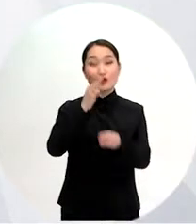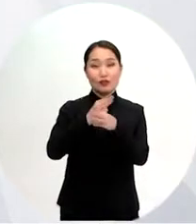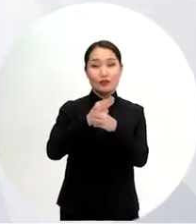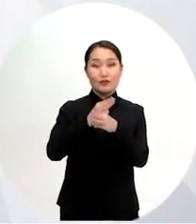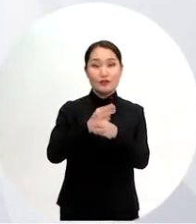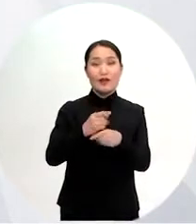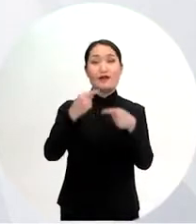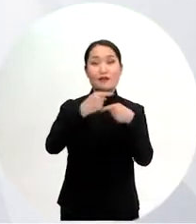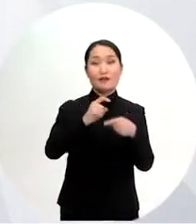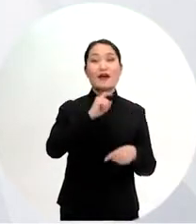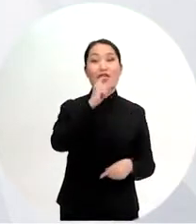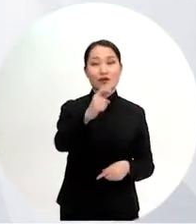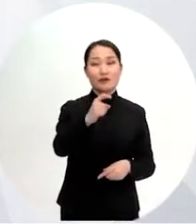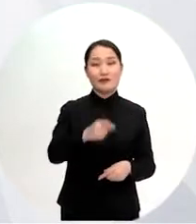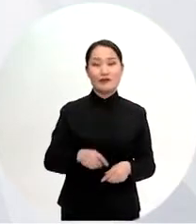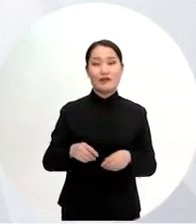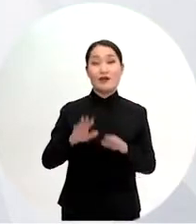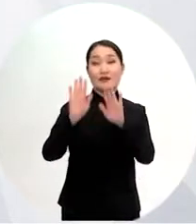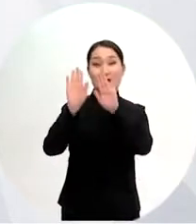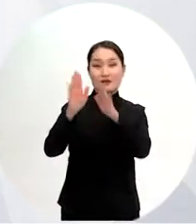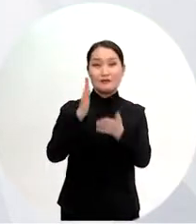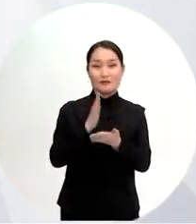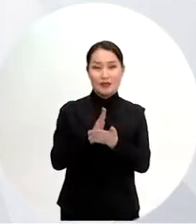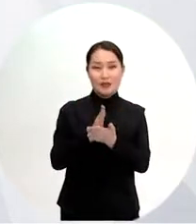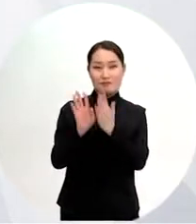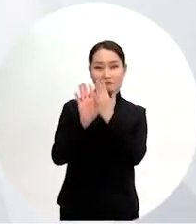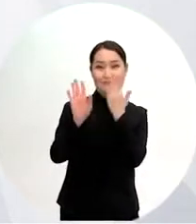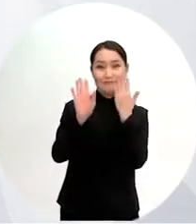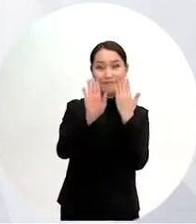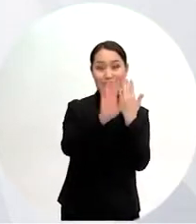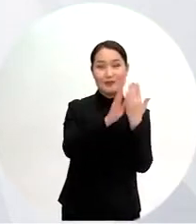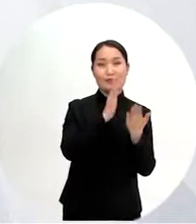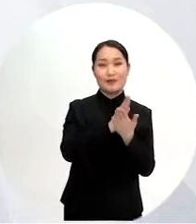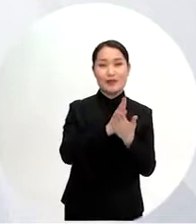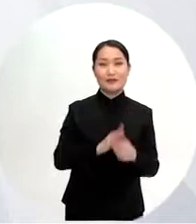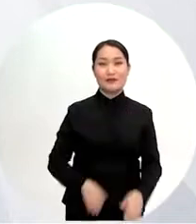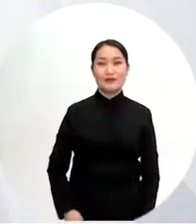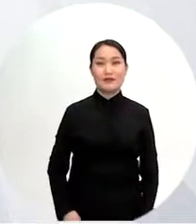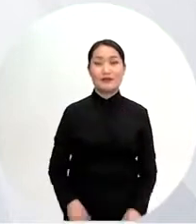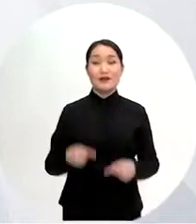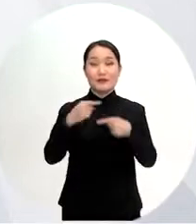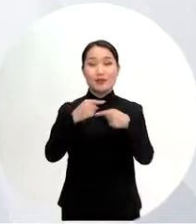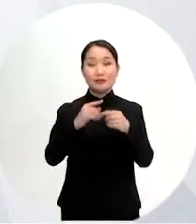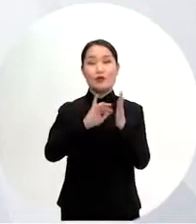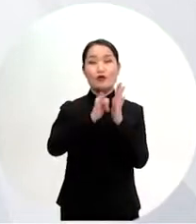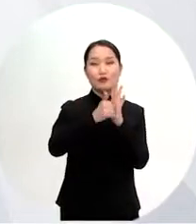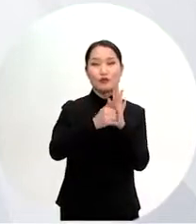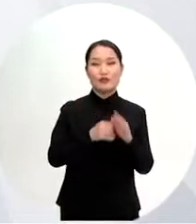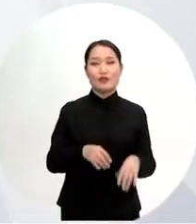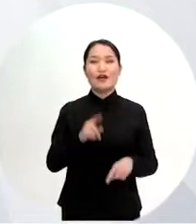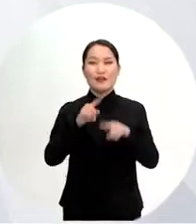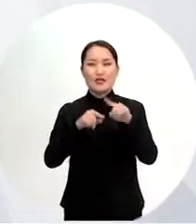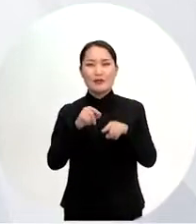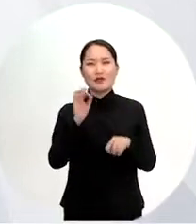илэрхийллүүдийн нийлбэрийн утгуудыг багш нь дэлгцэн дээр дарааллуулан тавилаа. Уг нийлбэрийн утгууд дээр ямар зүй